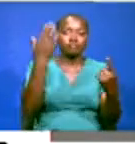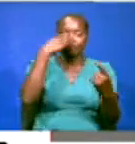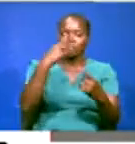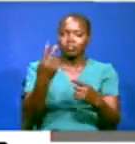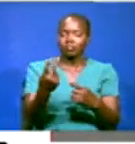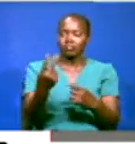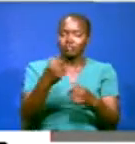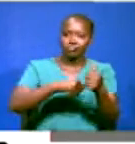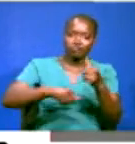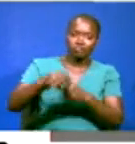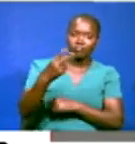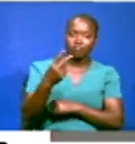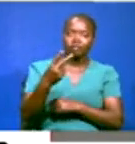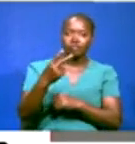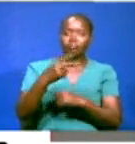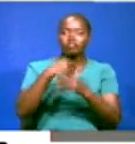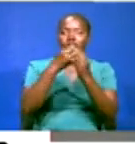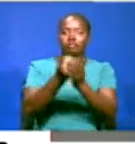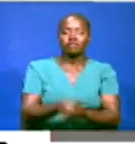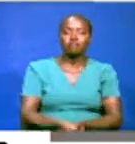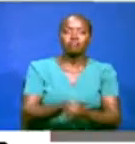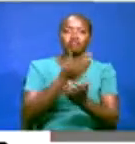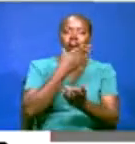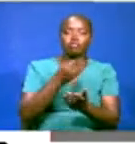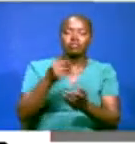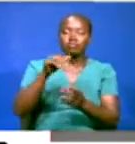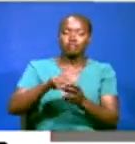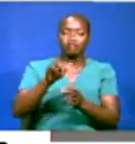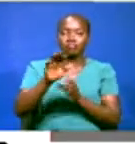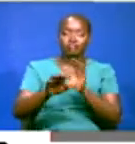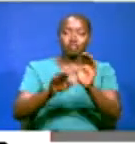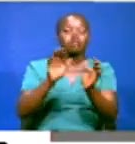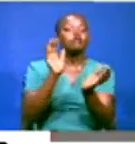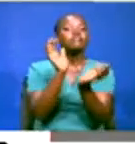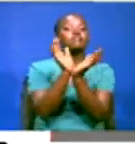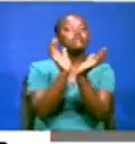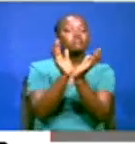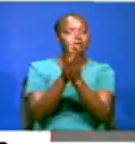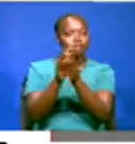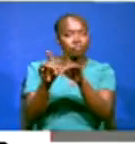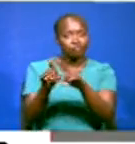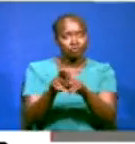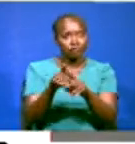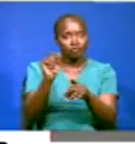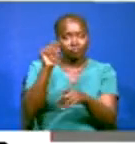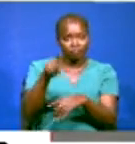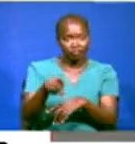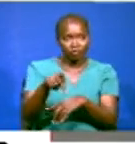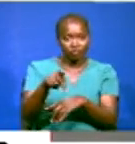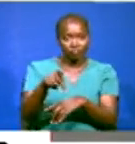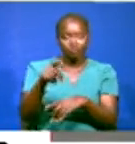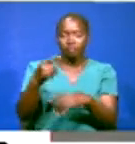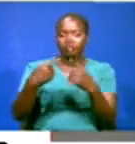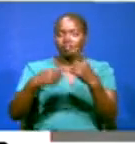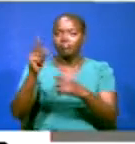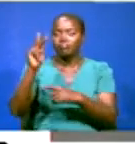wa pili wa ligi kuu ya mpira wa wavu kwa wanaume katika uwanja wa taifa wa Nyayo. Wakati huo timu ya Administration Police ililemea Kenya Forest Service